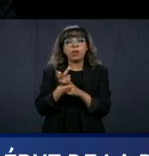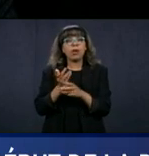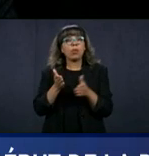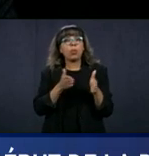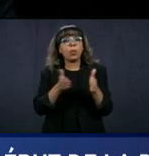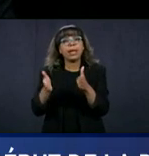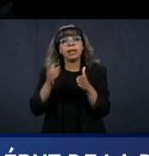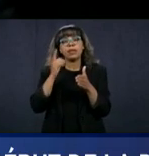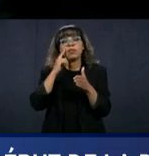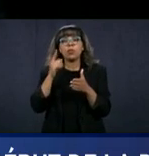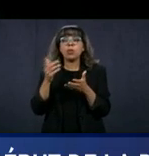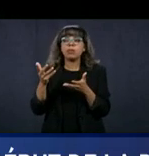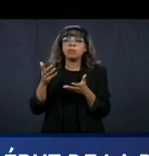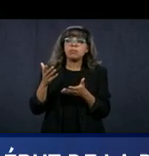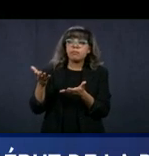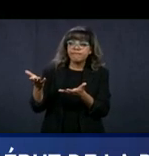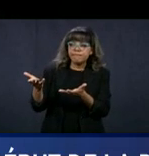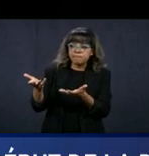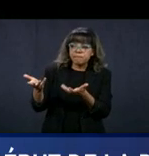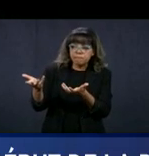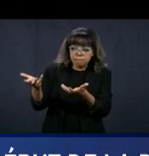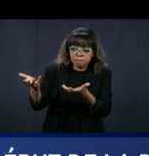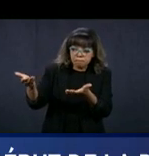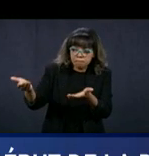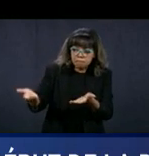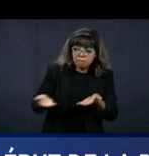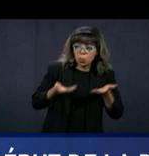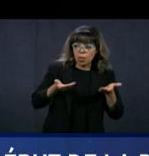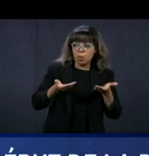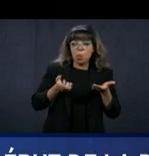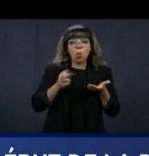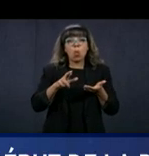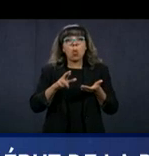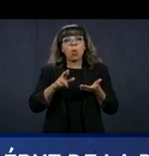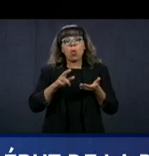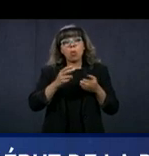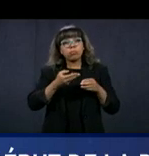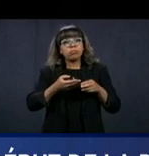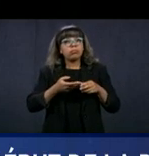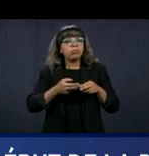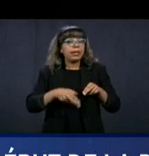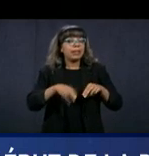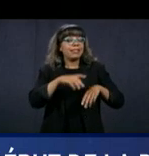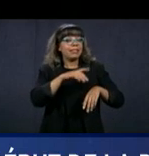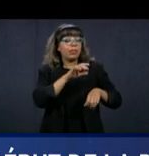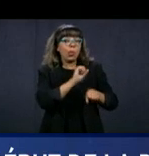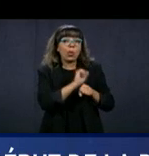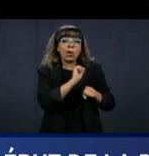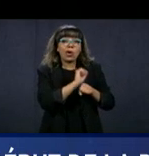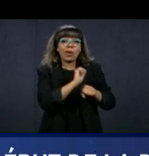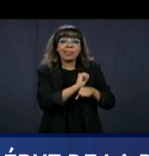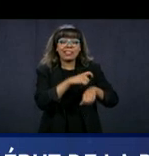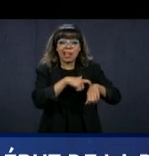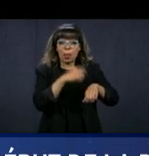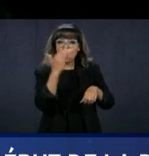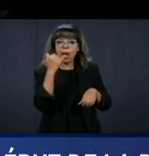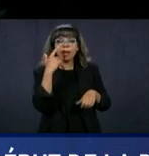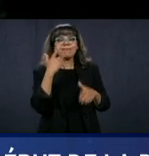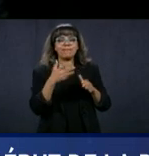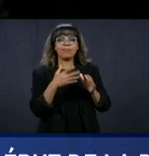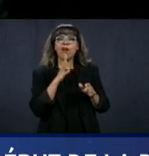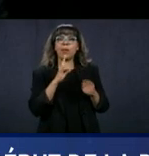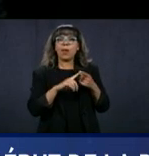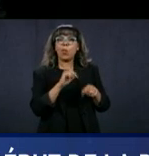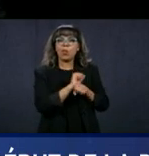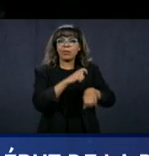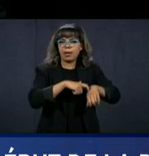de permettre aux gens de s'engager ou encore d'augmenter le temps au travail. Car nous avons encore plusieurs travailleurs qui